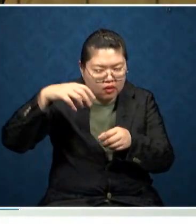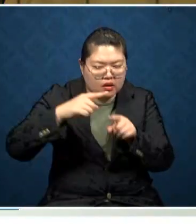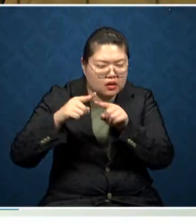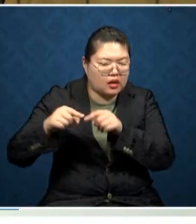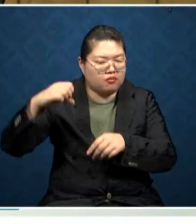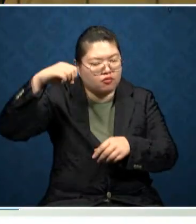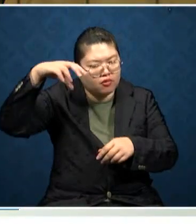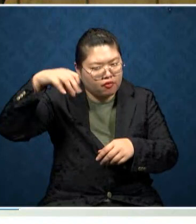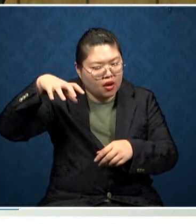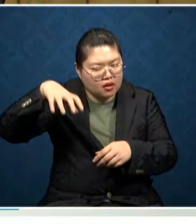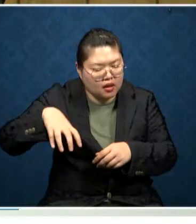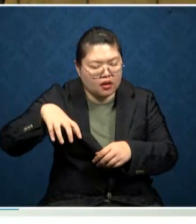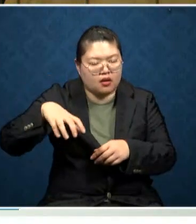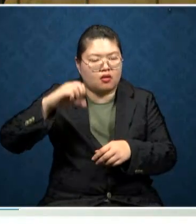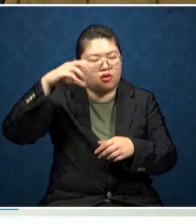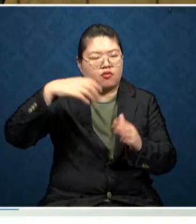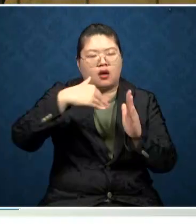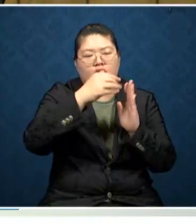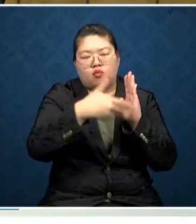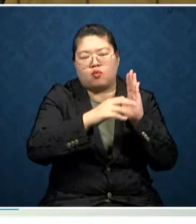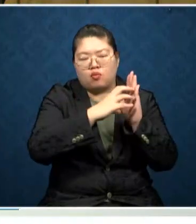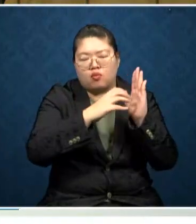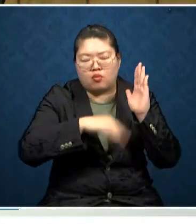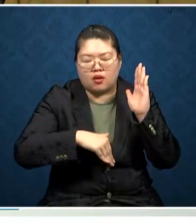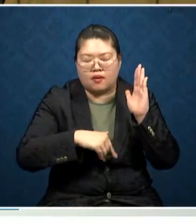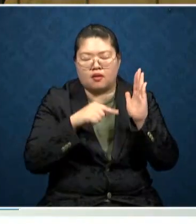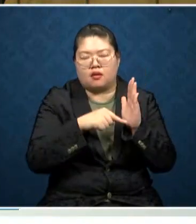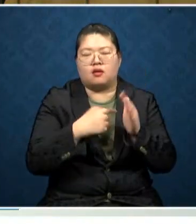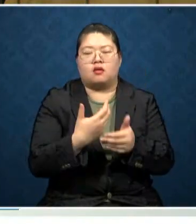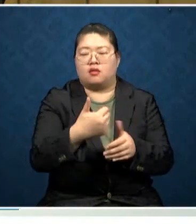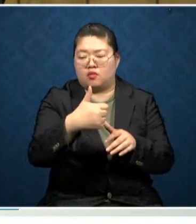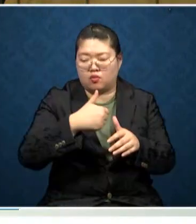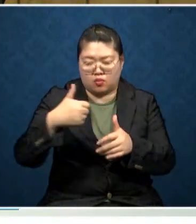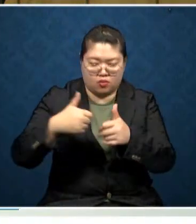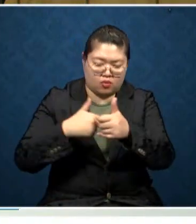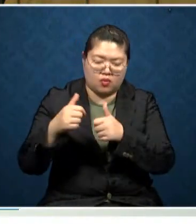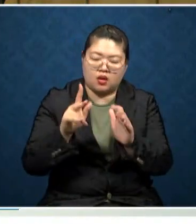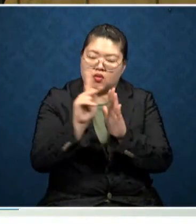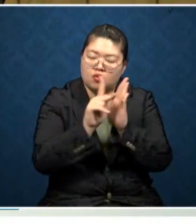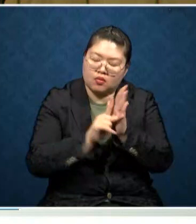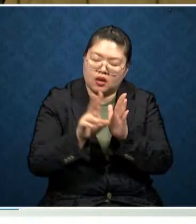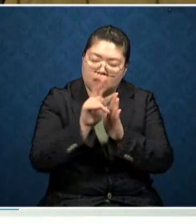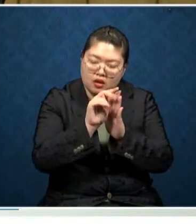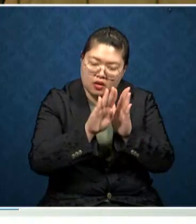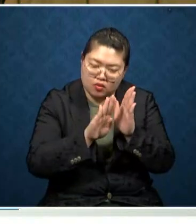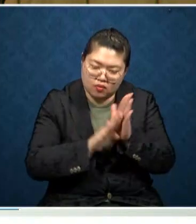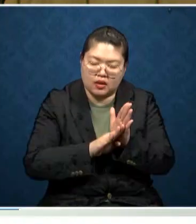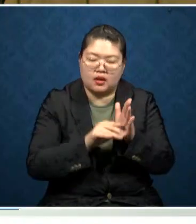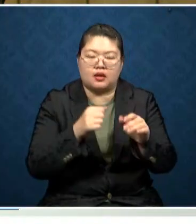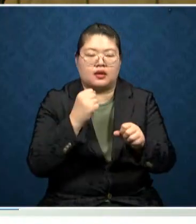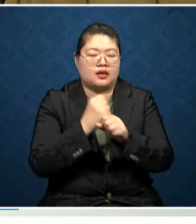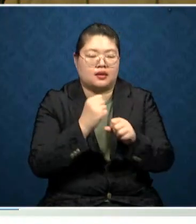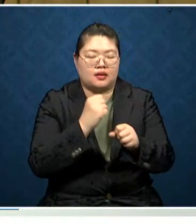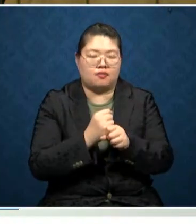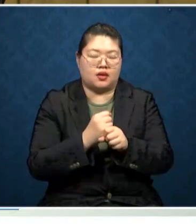ฟ้านครหลวงการไฟฟ้าภูมิภาคเพื่อให้ข้อมูลเกี่ยวกับการนำกฎหมายและนโยบายด้านการเปลี่ยนแปลงสภาพ